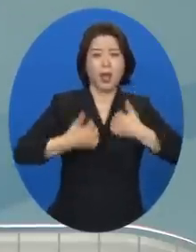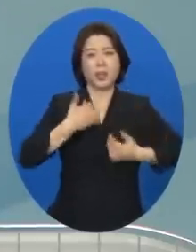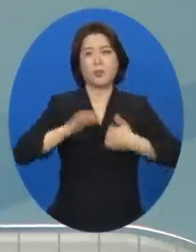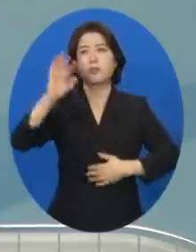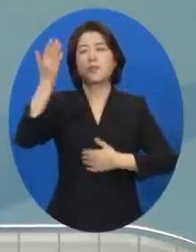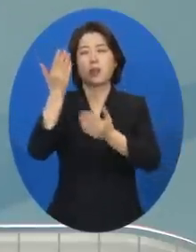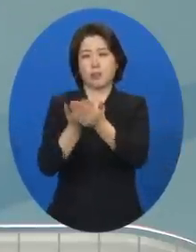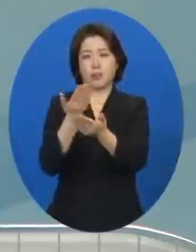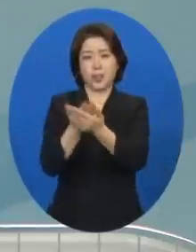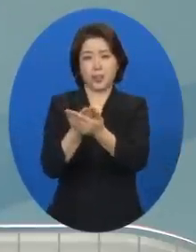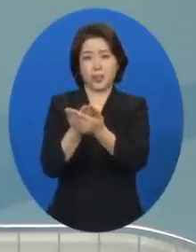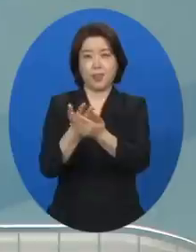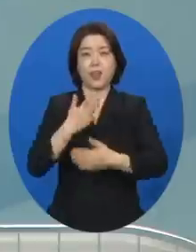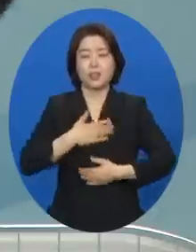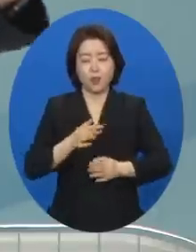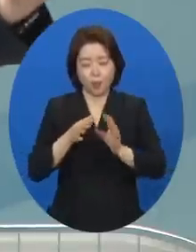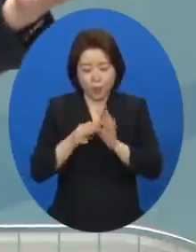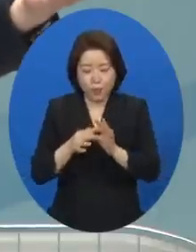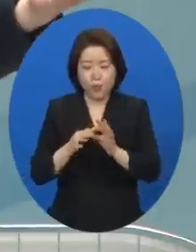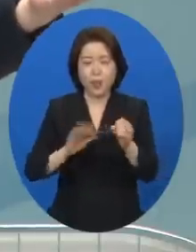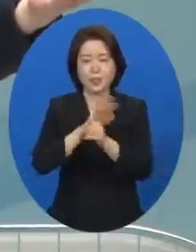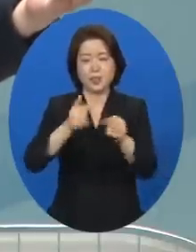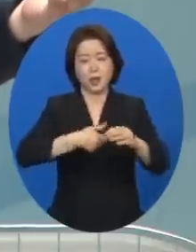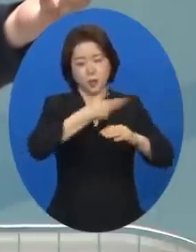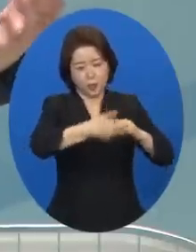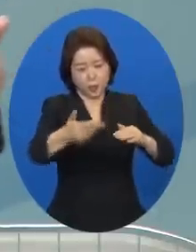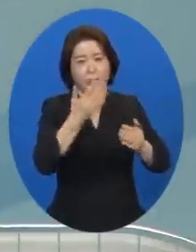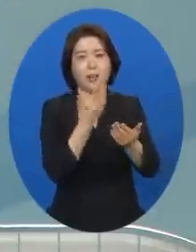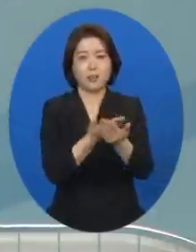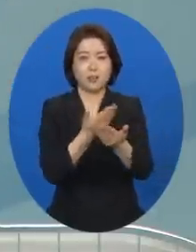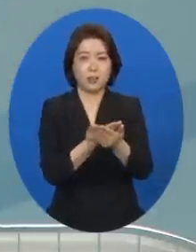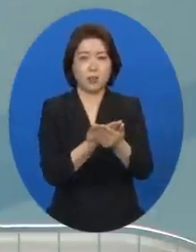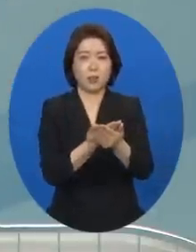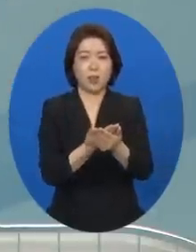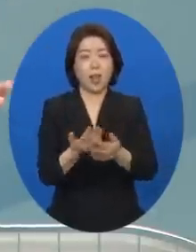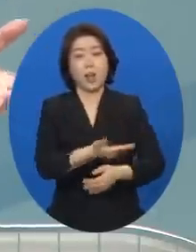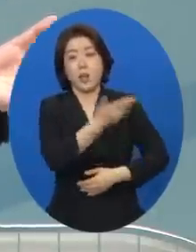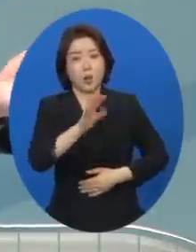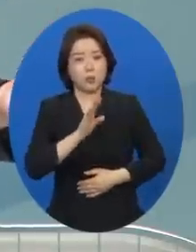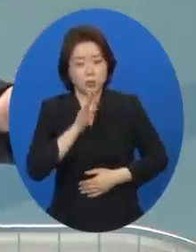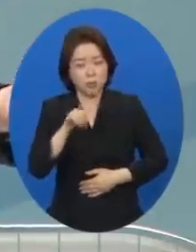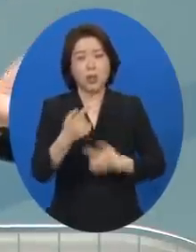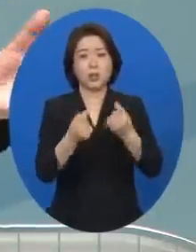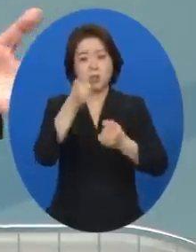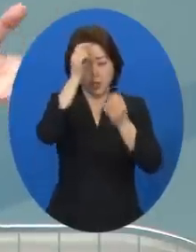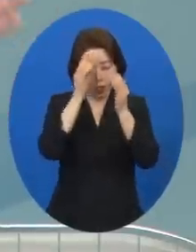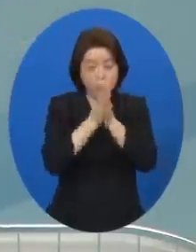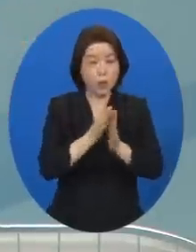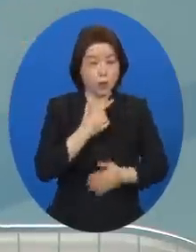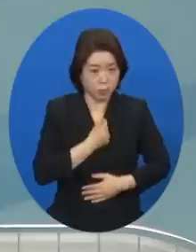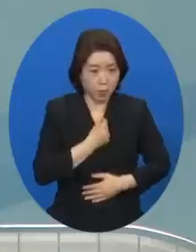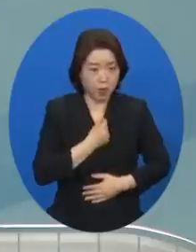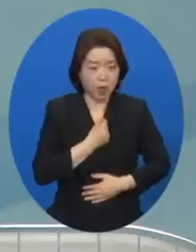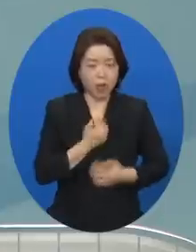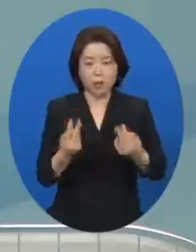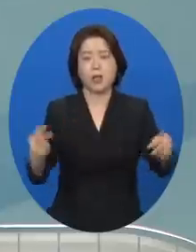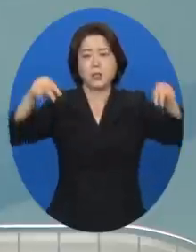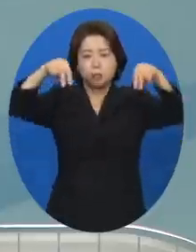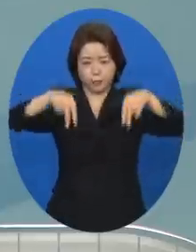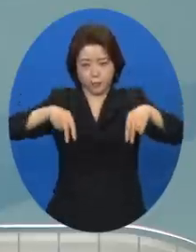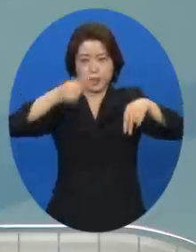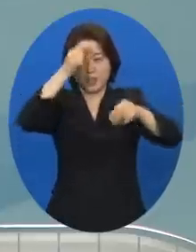주세요 저를 통해 사랑이 흘러 가게 해주세요 여러분 정말 그렇게 기도하고 싶으신 분은 같이 일어날 수 있기도